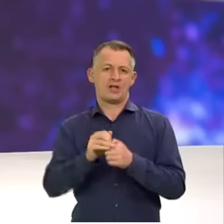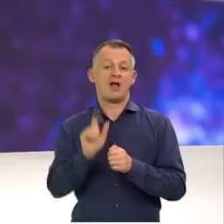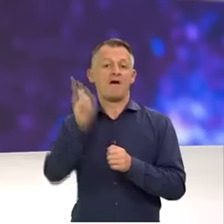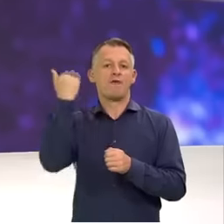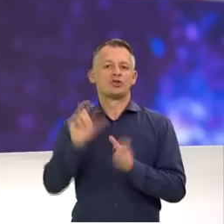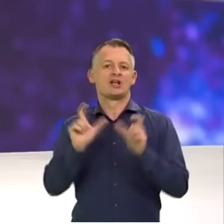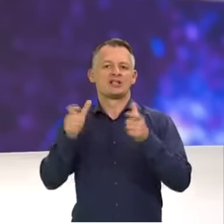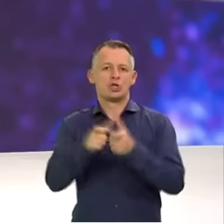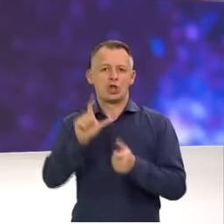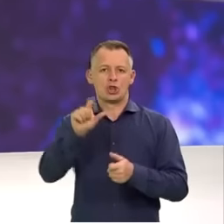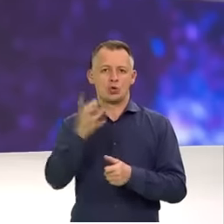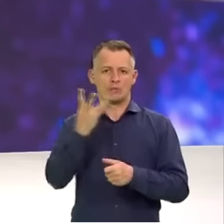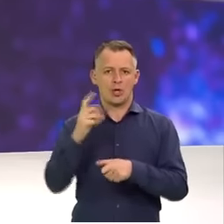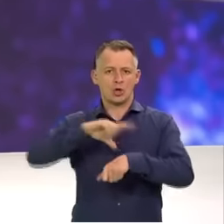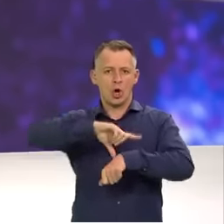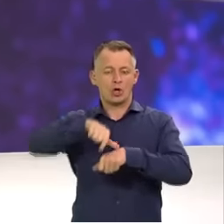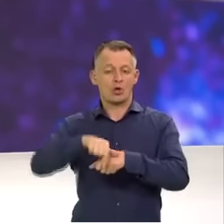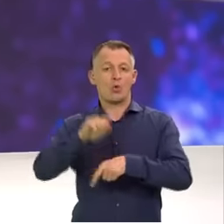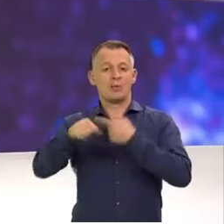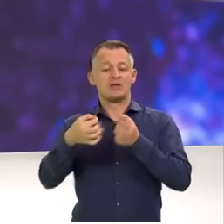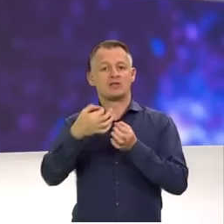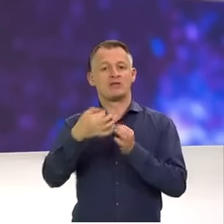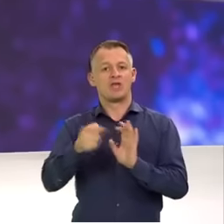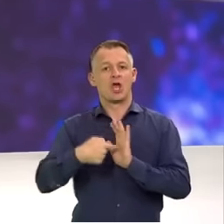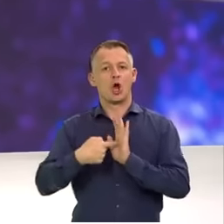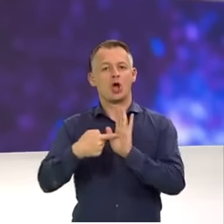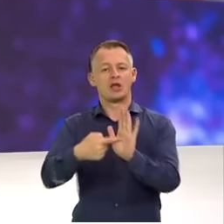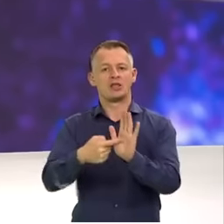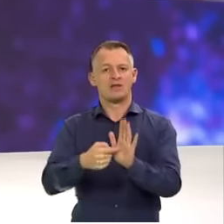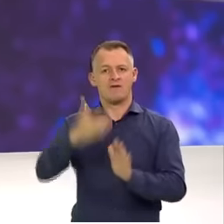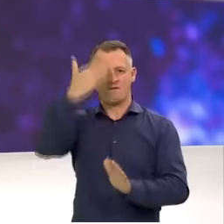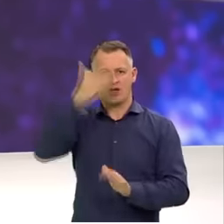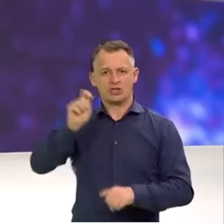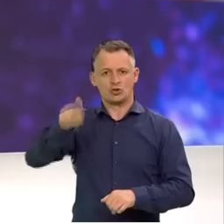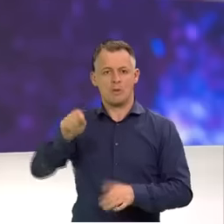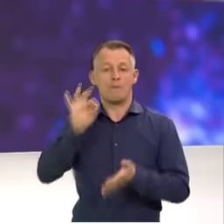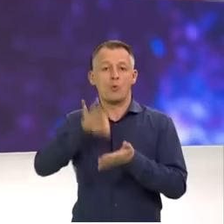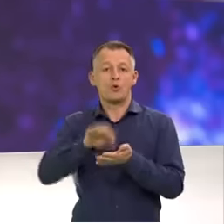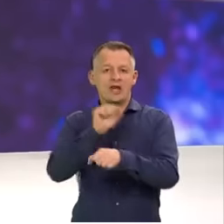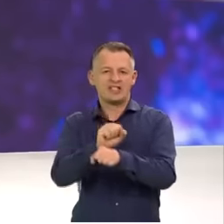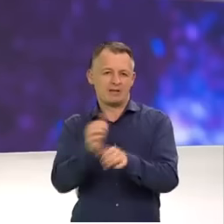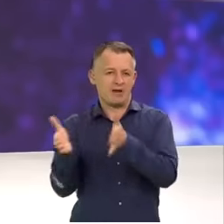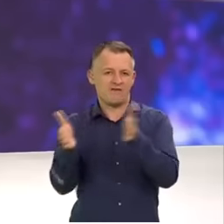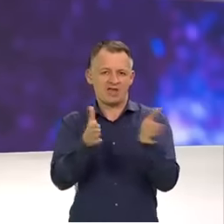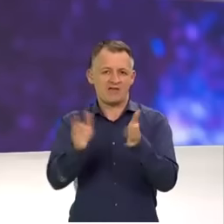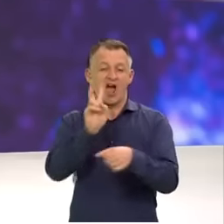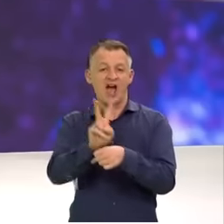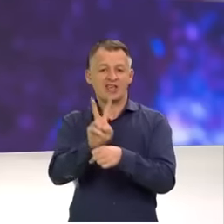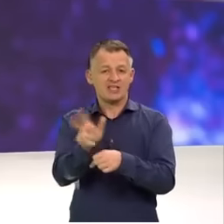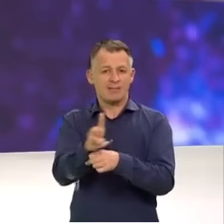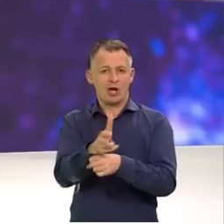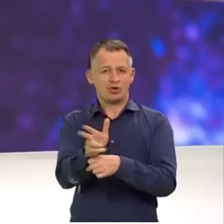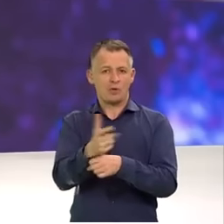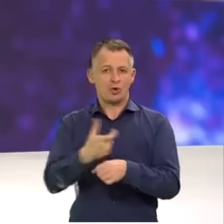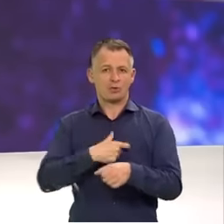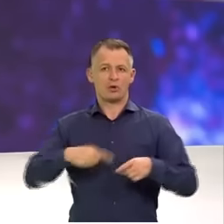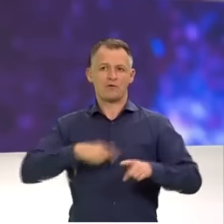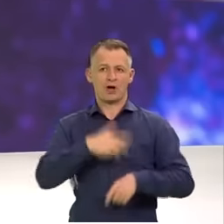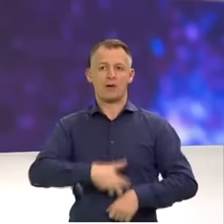de ore și urmează să fie dus în fața judecătorilor cu propunere de arestare preventivă. Vă avertizez, urmează imagini și detalii cu un puternic